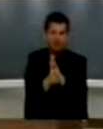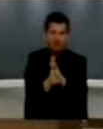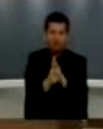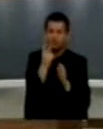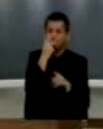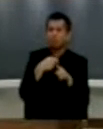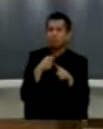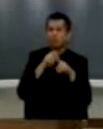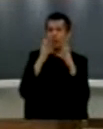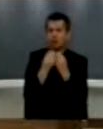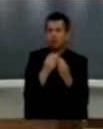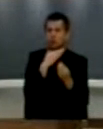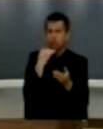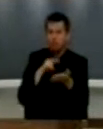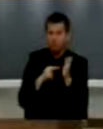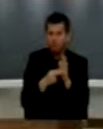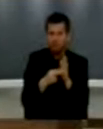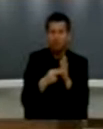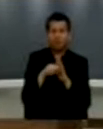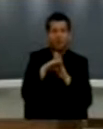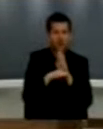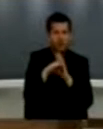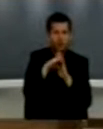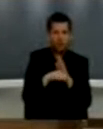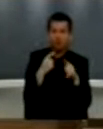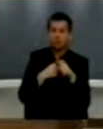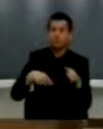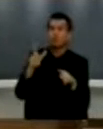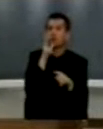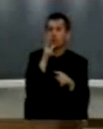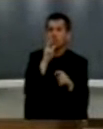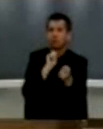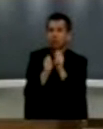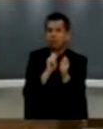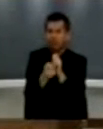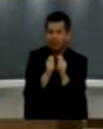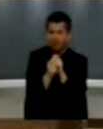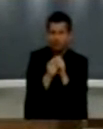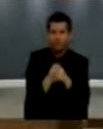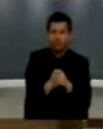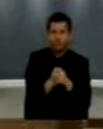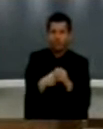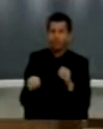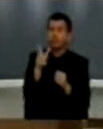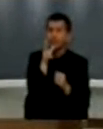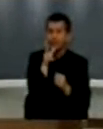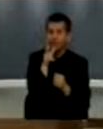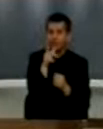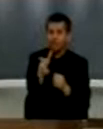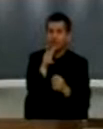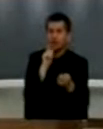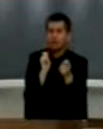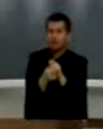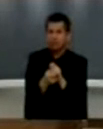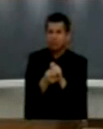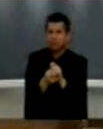përcjellë me probleme shumë të apronësore juridike, por edhe me kërkesa të banorëve për ndryshime në projekt. Ndër këto kërkesa ka qenë edhe ajo për ndryshimin e